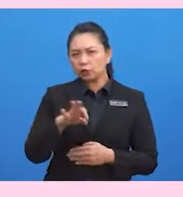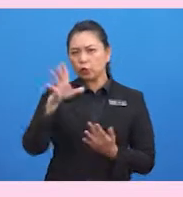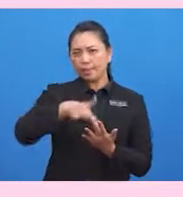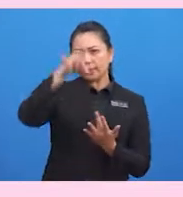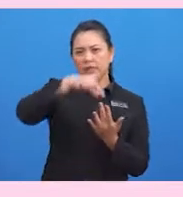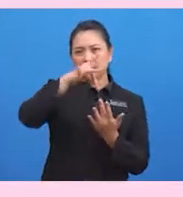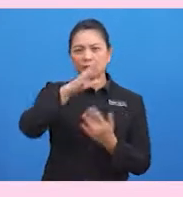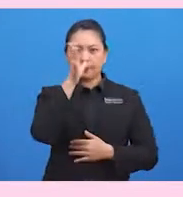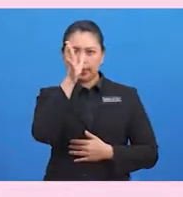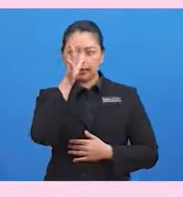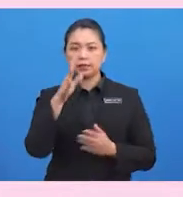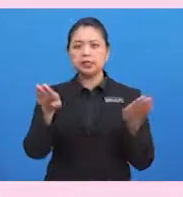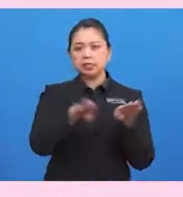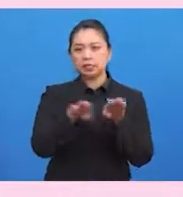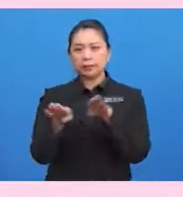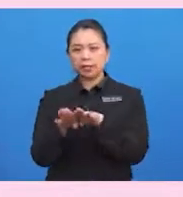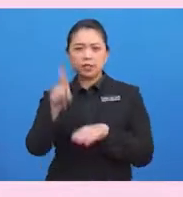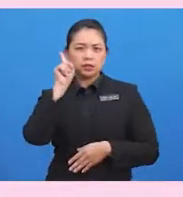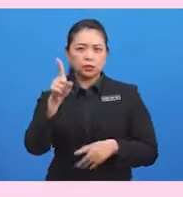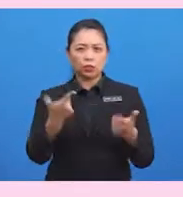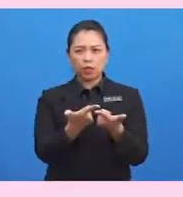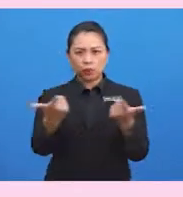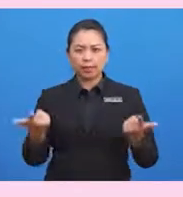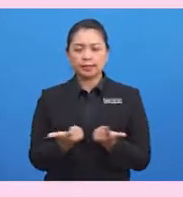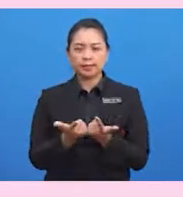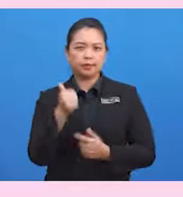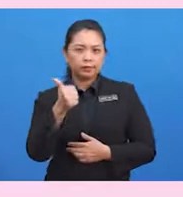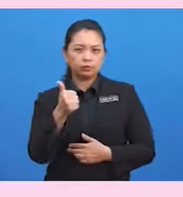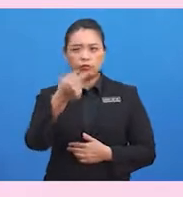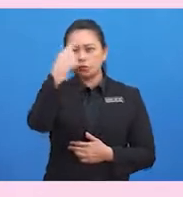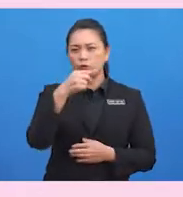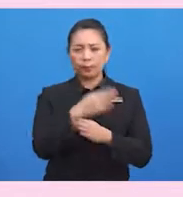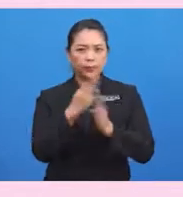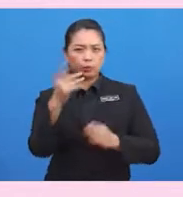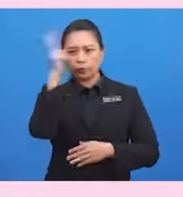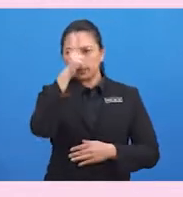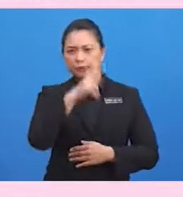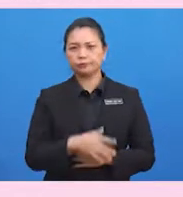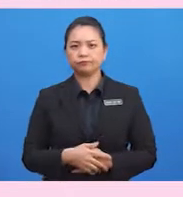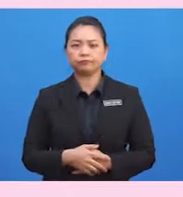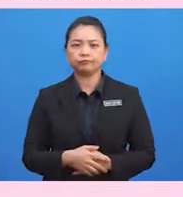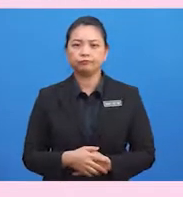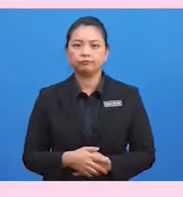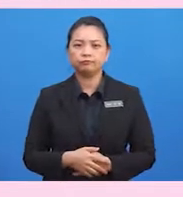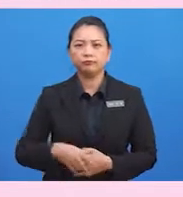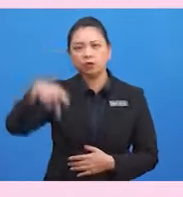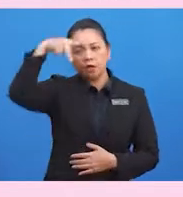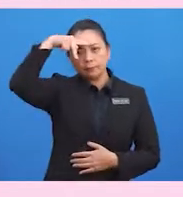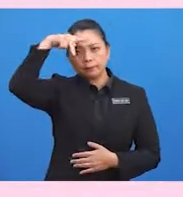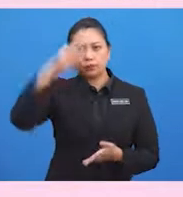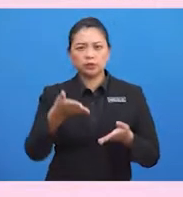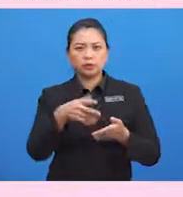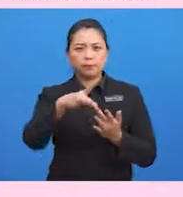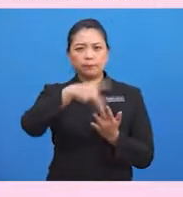meulake sebagai sebuah lokasi yang strategis Parameswara memilih muara sungai